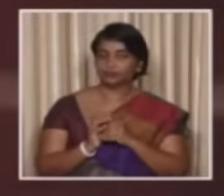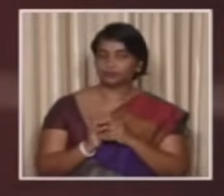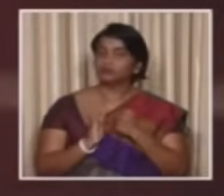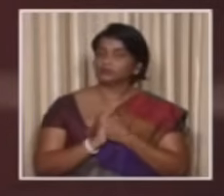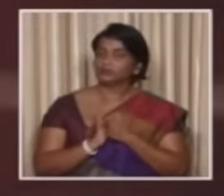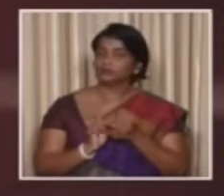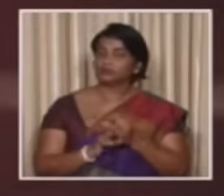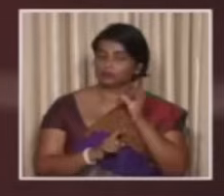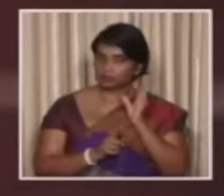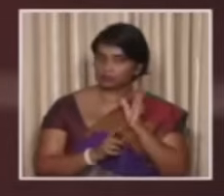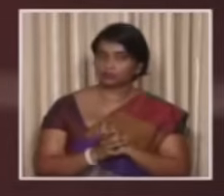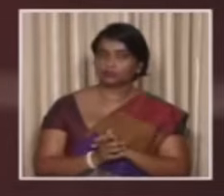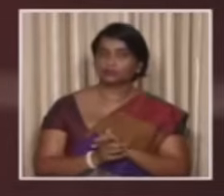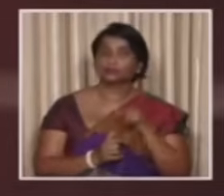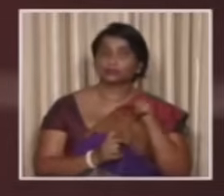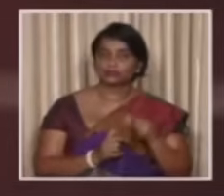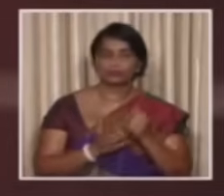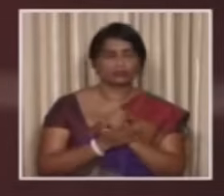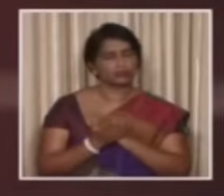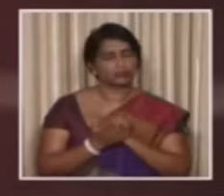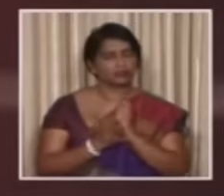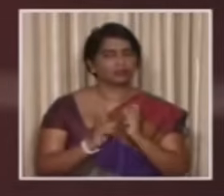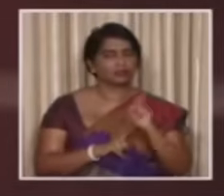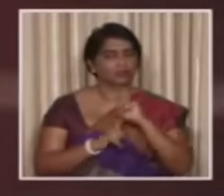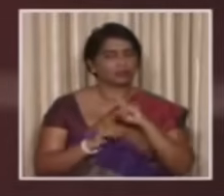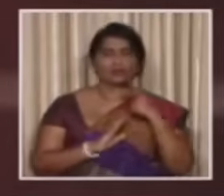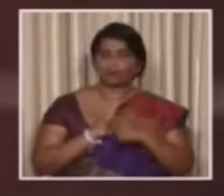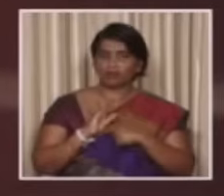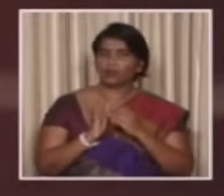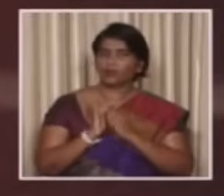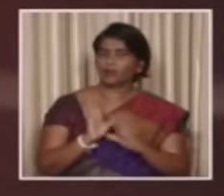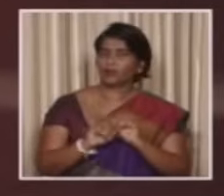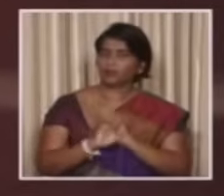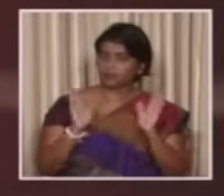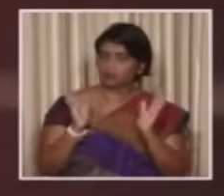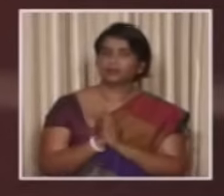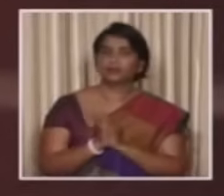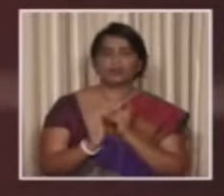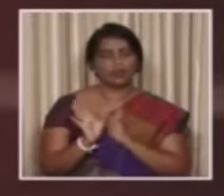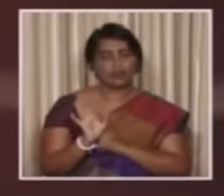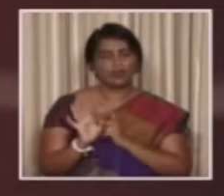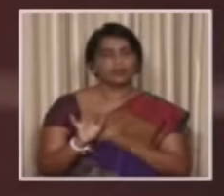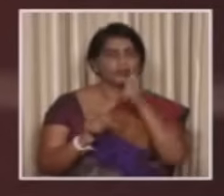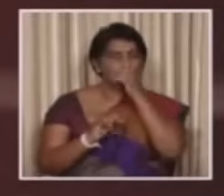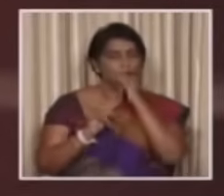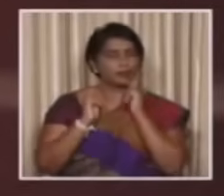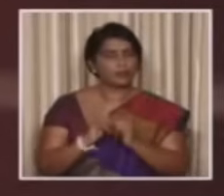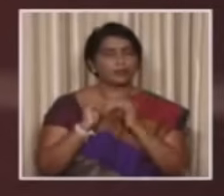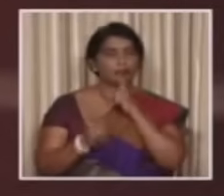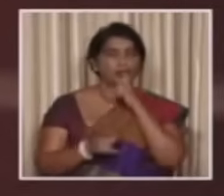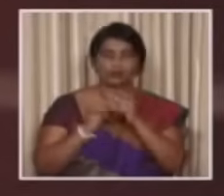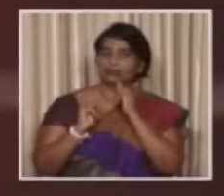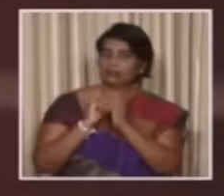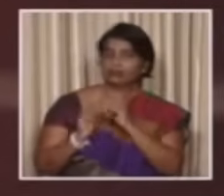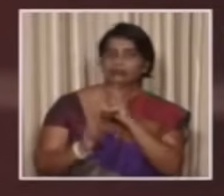ගරු සභාපතිතුමනි, මෙතන මේ මුළු පාර්ලිමේන්තුවම, මුළු රටම, මුළු මාධ්‍යම හැමදාම දූෂණය ගැන කතා කරනවා, දූෂණය